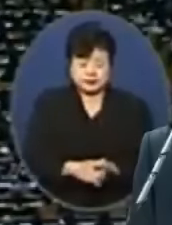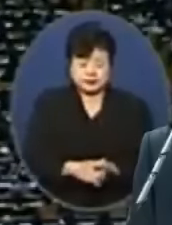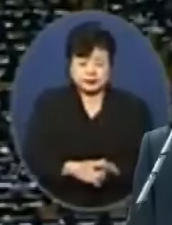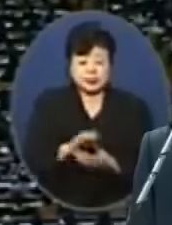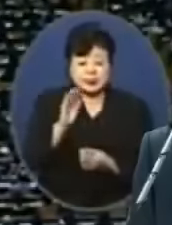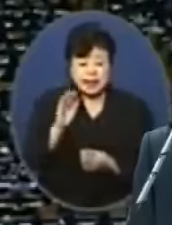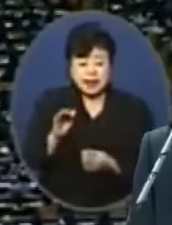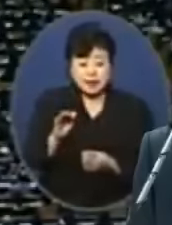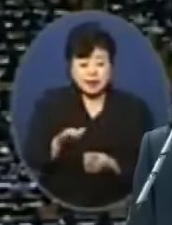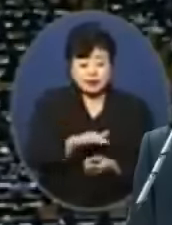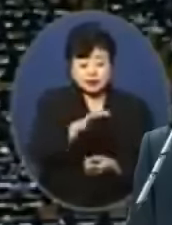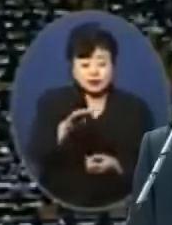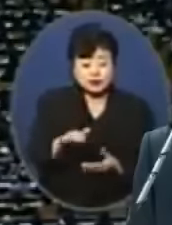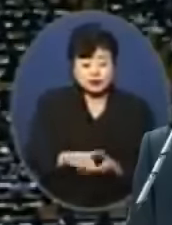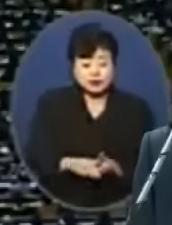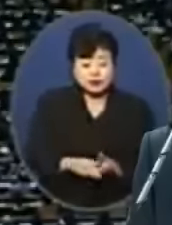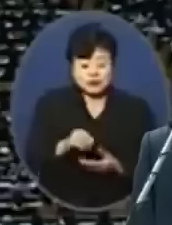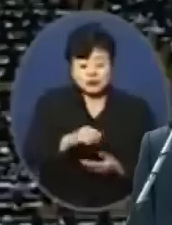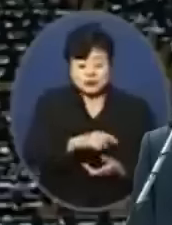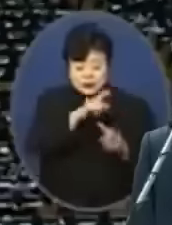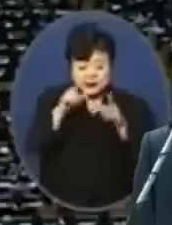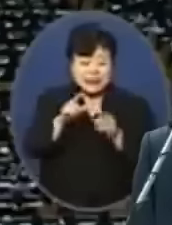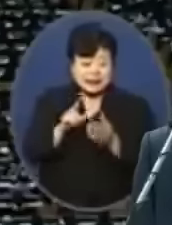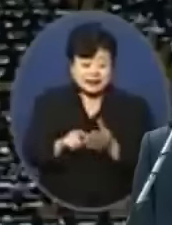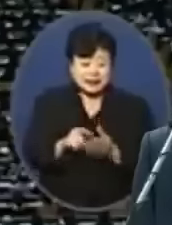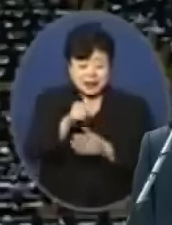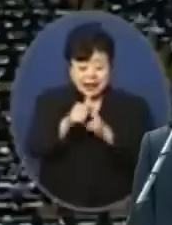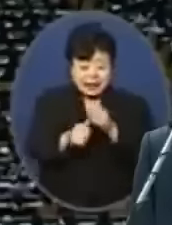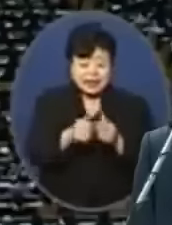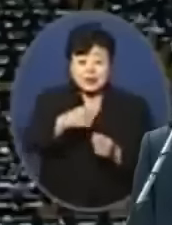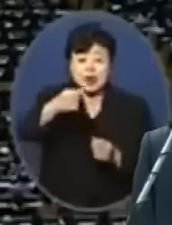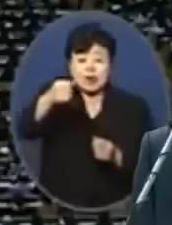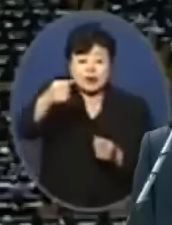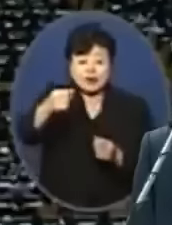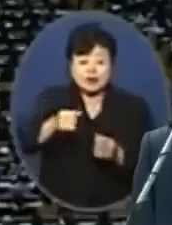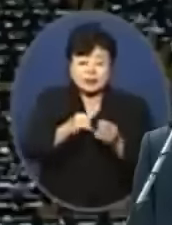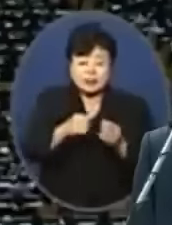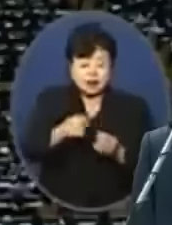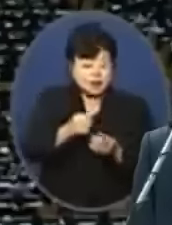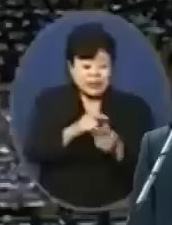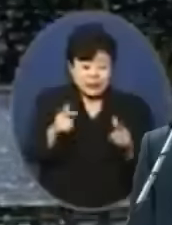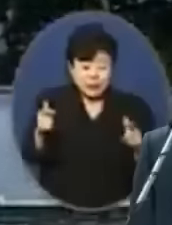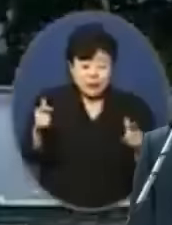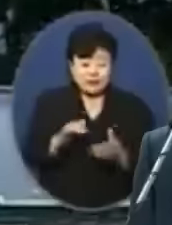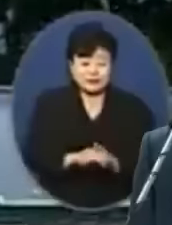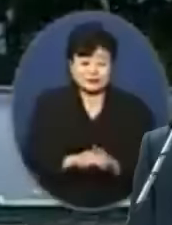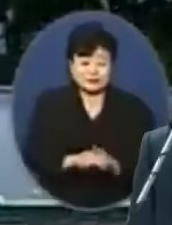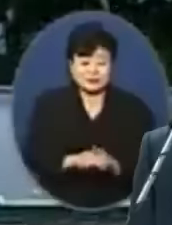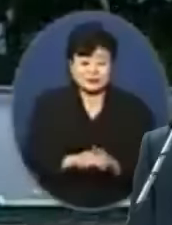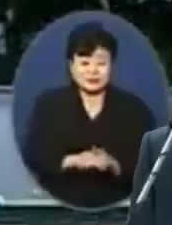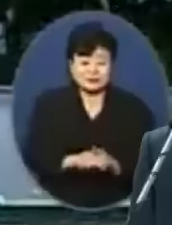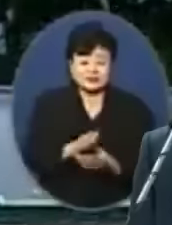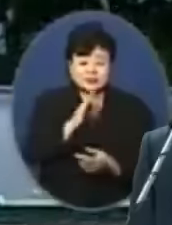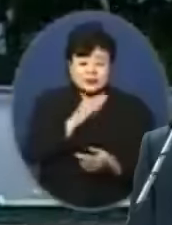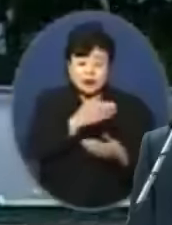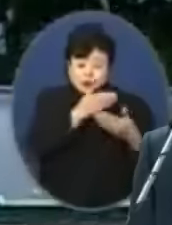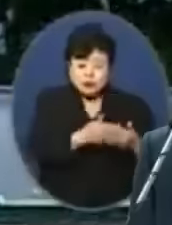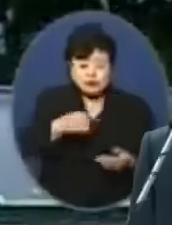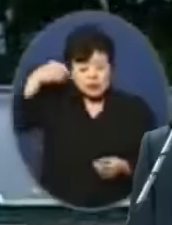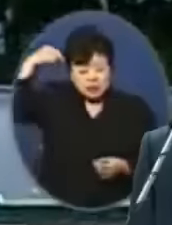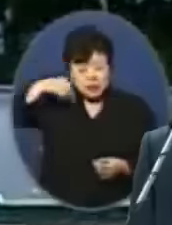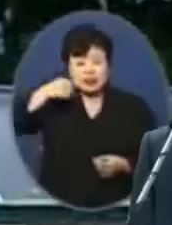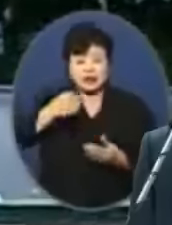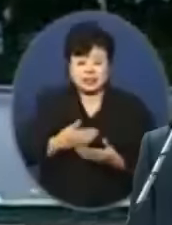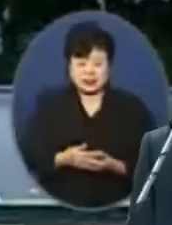그 다음에 우리 인생을 살면 여러분은 하나님의 것이요 사람의 것이 아닌 것이기 때문에 굉장히 귀중하게 느껴야